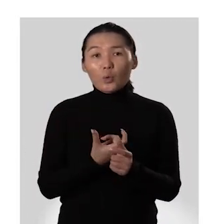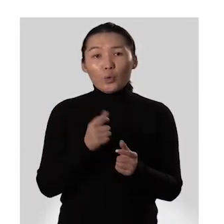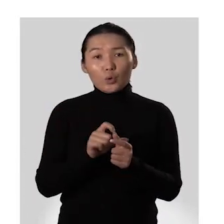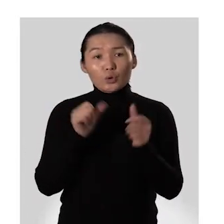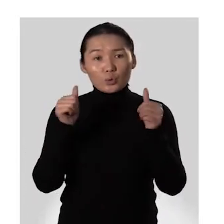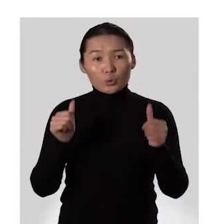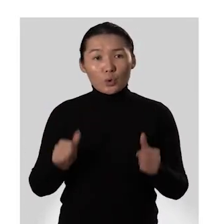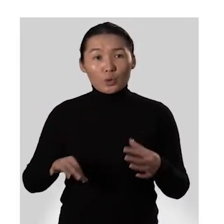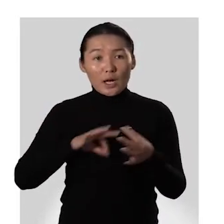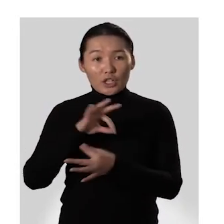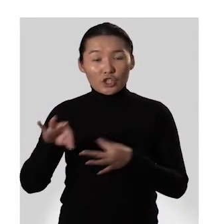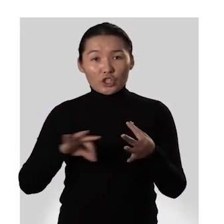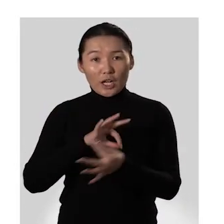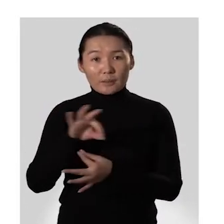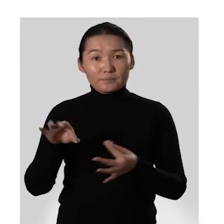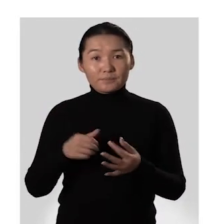ашыкча.